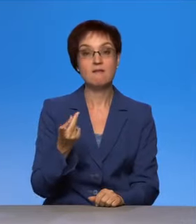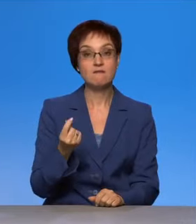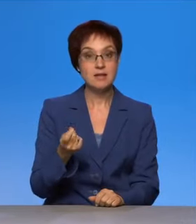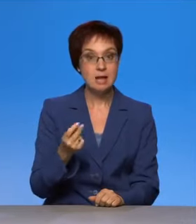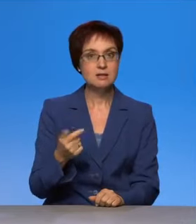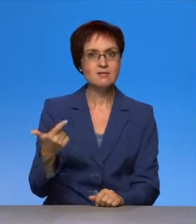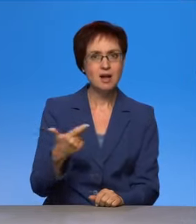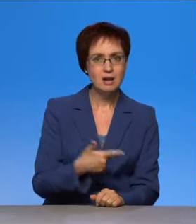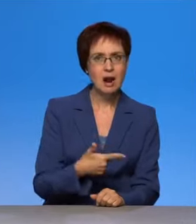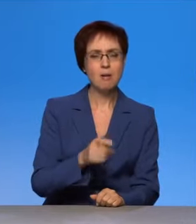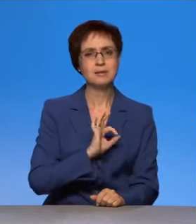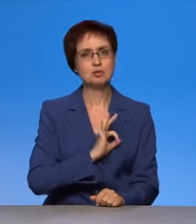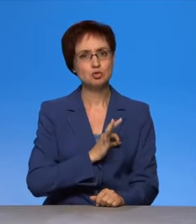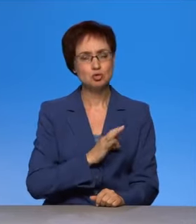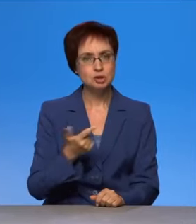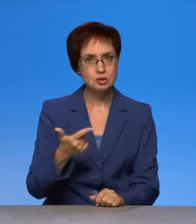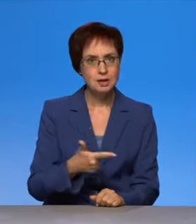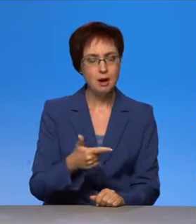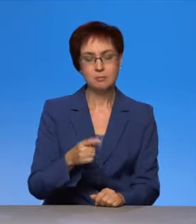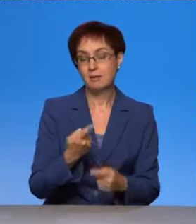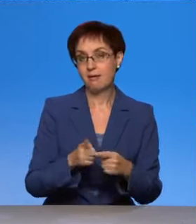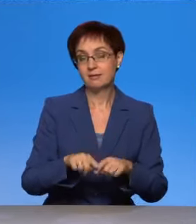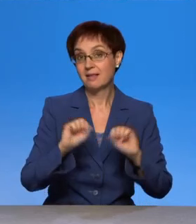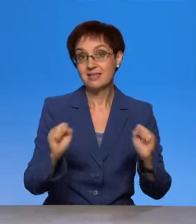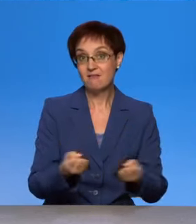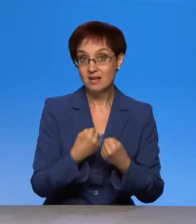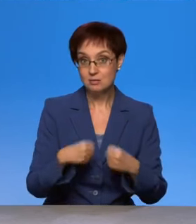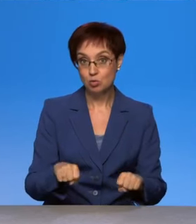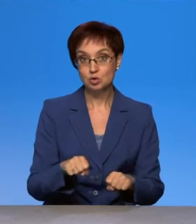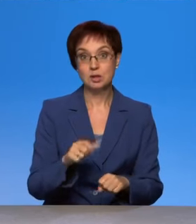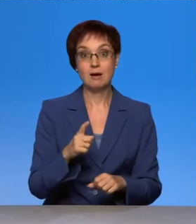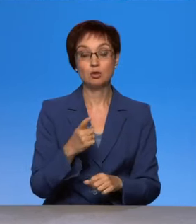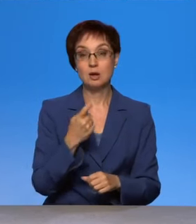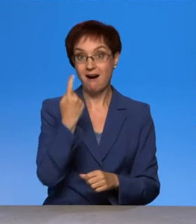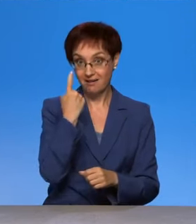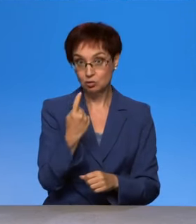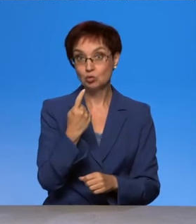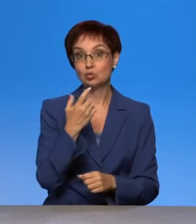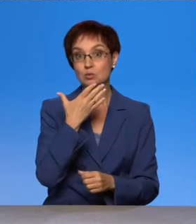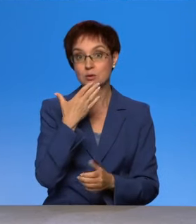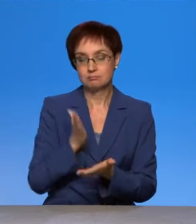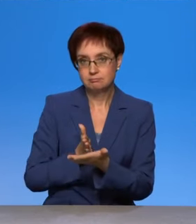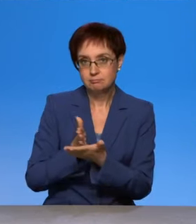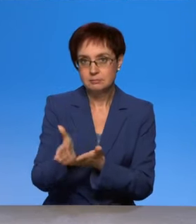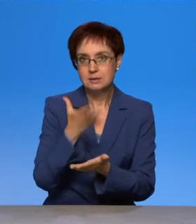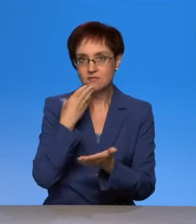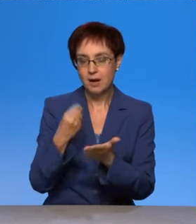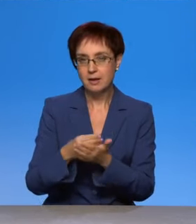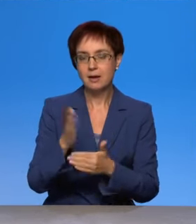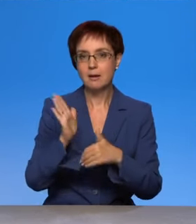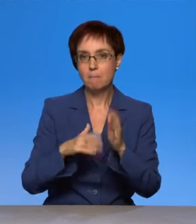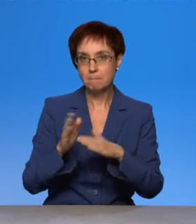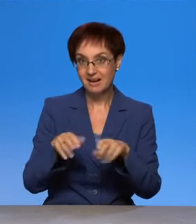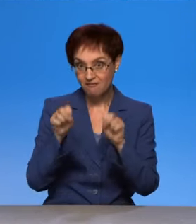глупость. Постичь все грамотности невозможно. А вот свою одну профессиональную, в рамках которой ты специалист, затребован